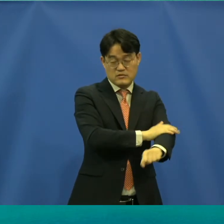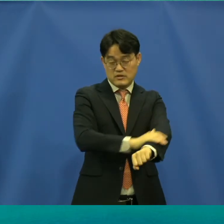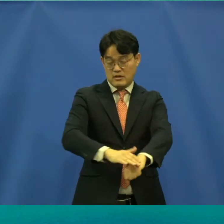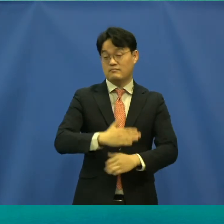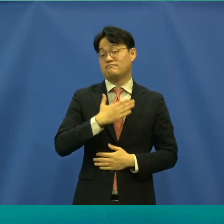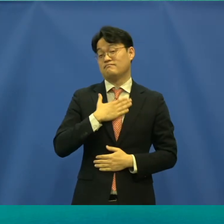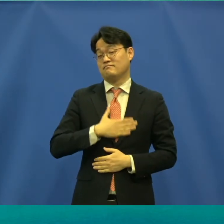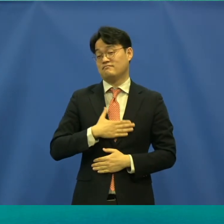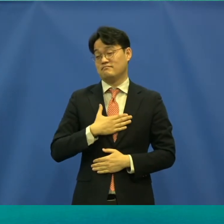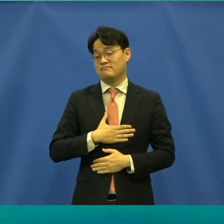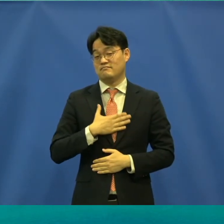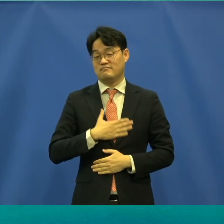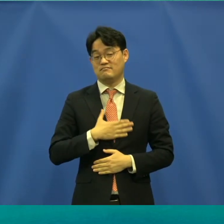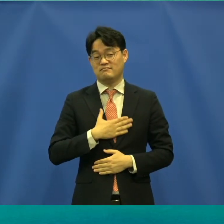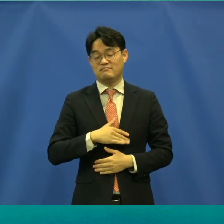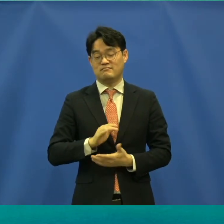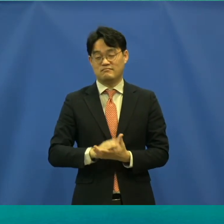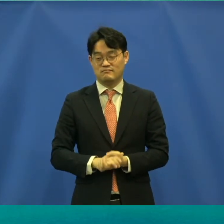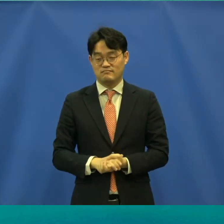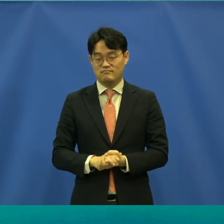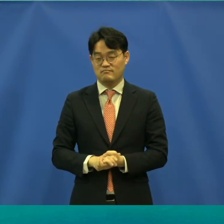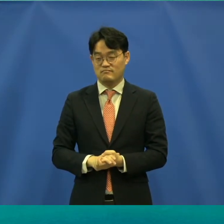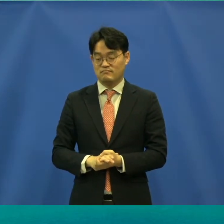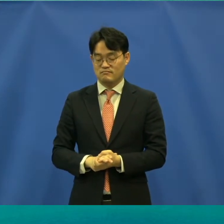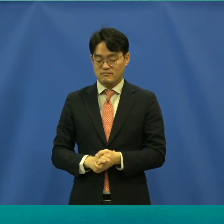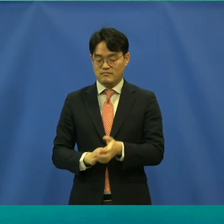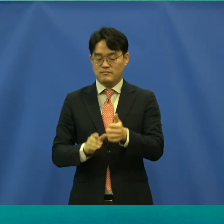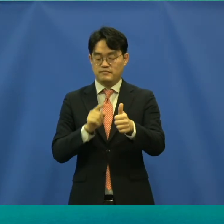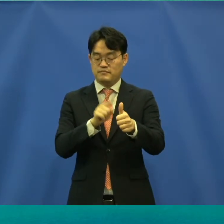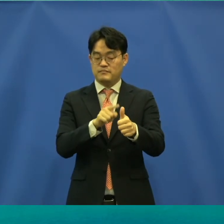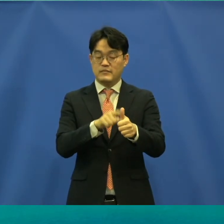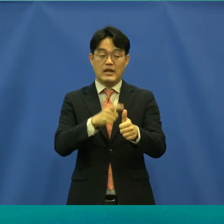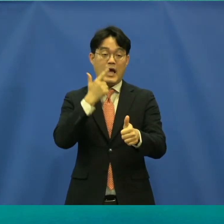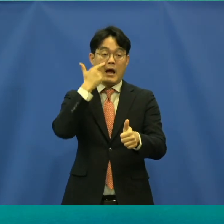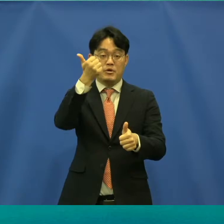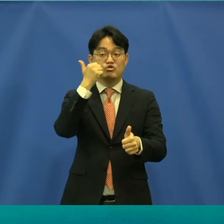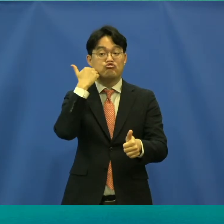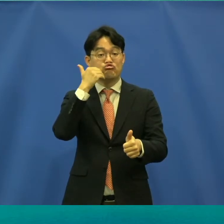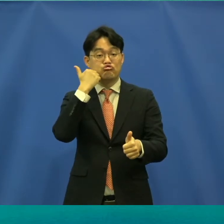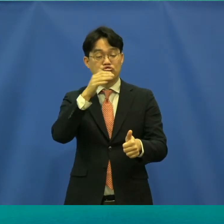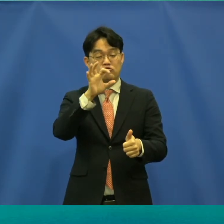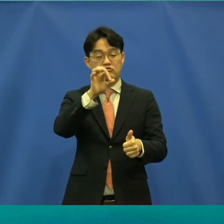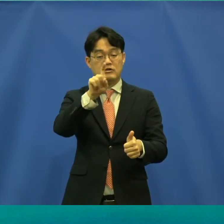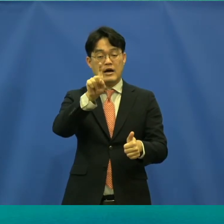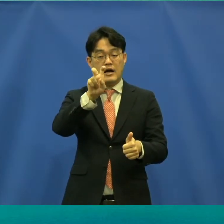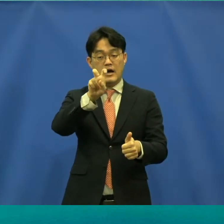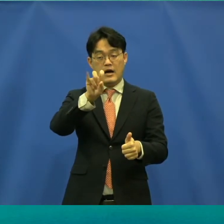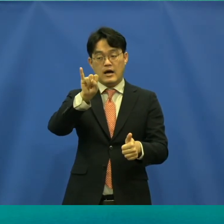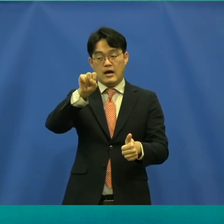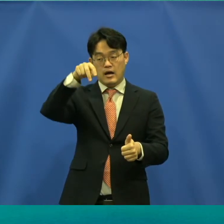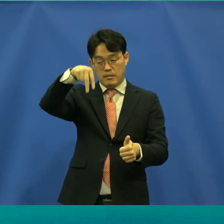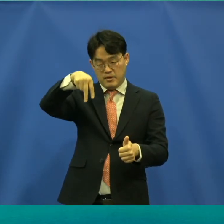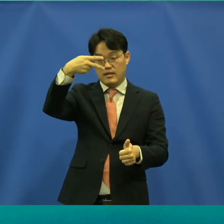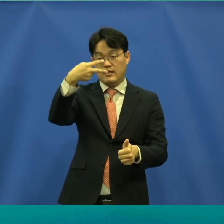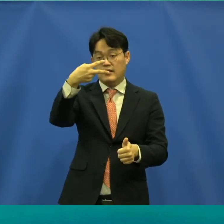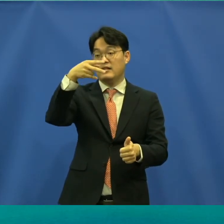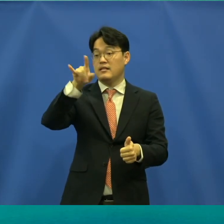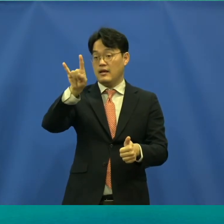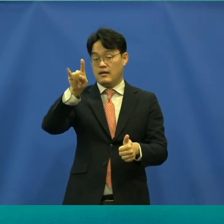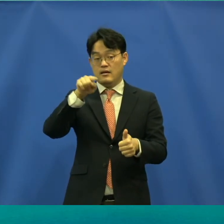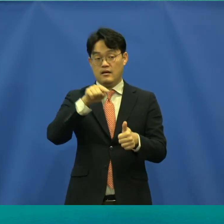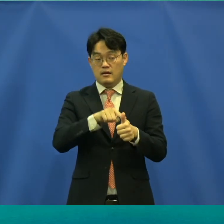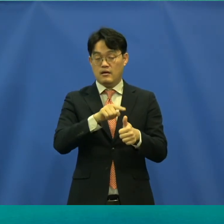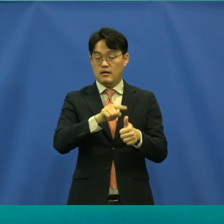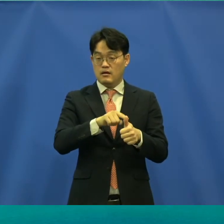아미떼의 아들이라는 표현에서 무엇을 시사합니까? 그의 아버지가 누구입니까? 가정의 배경, 출생의 배경, 살아온 삶의 스토리를 알고 계신다는